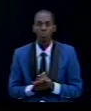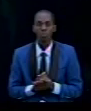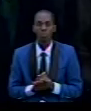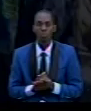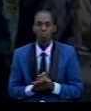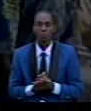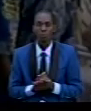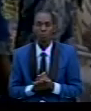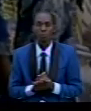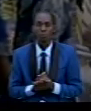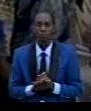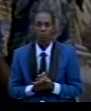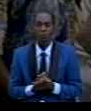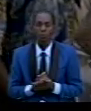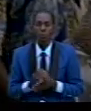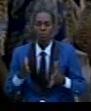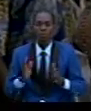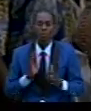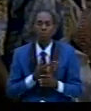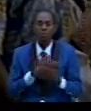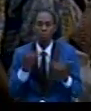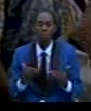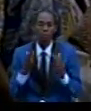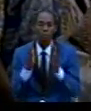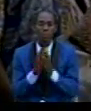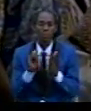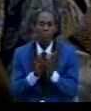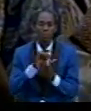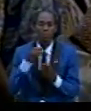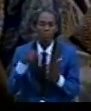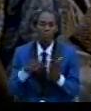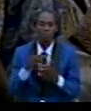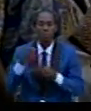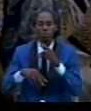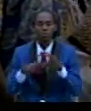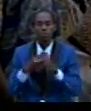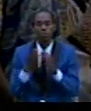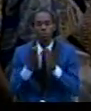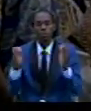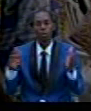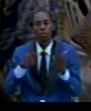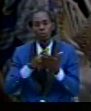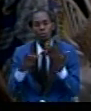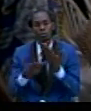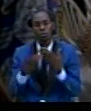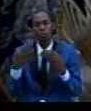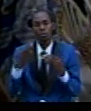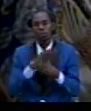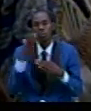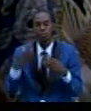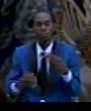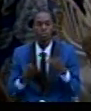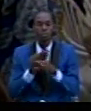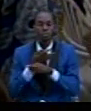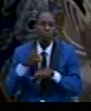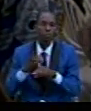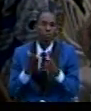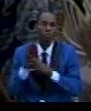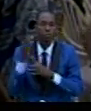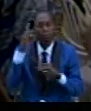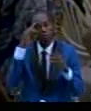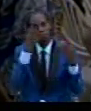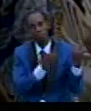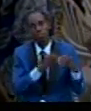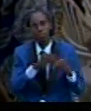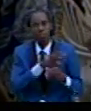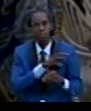nom de Jésus-Christ. Let us now pray that this global crusade of total freedom through faith in Christ would bring